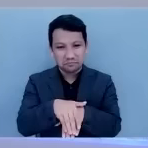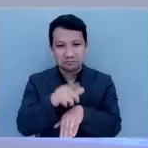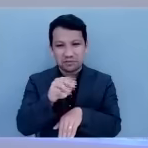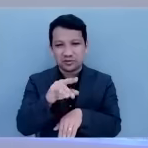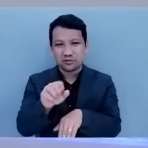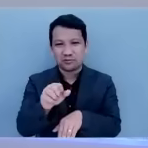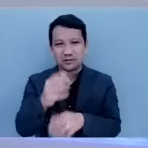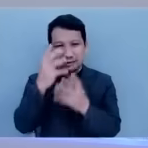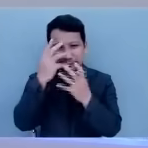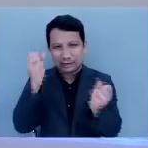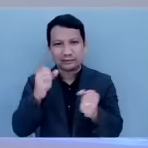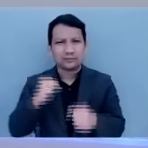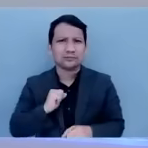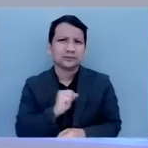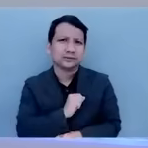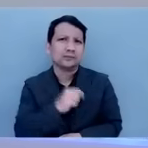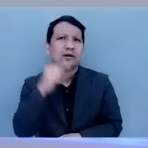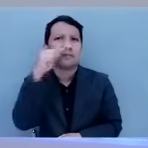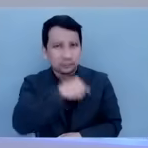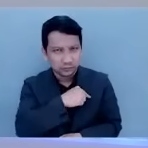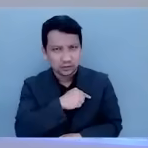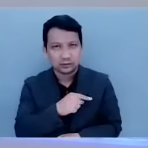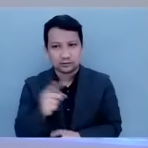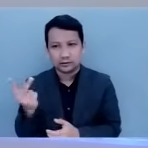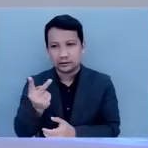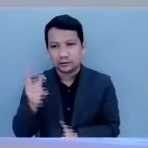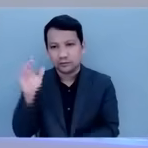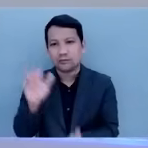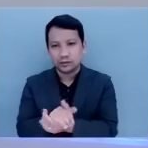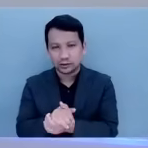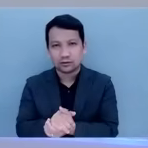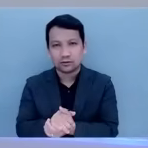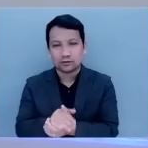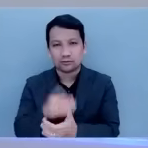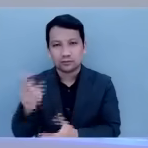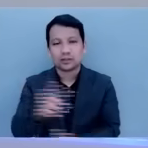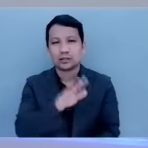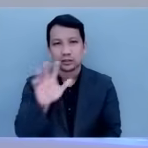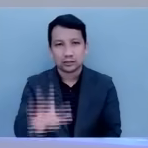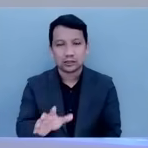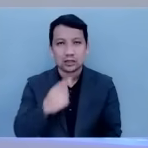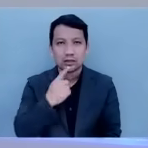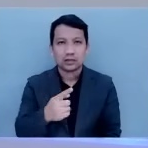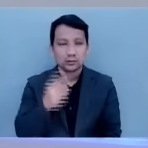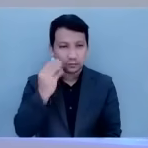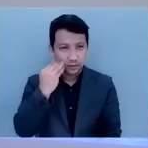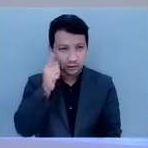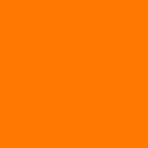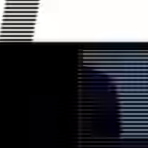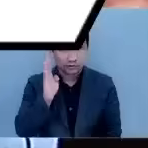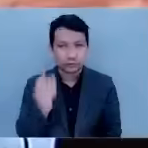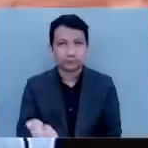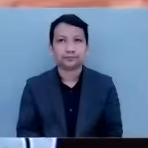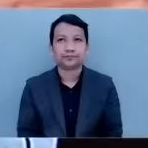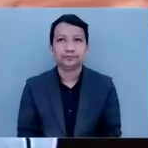senador saan nila'y pagsisinungaling na mag-asawang amo. Nasa frontline ng balitang yan, si Mean Los Baños.